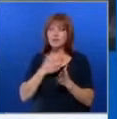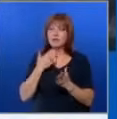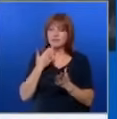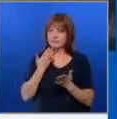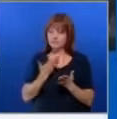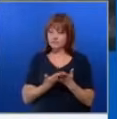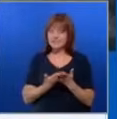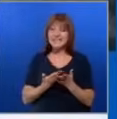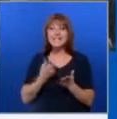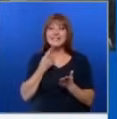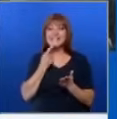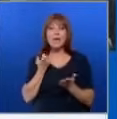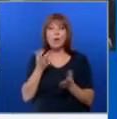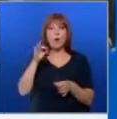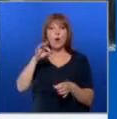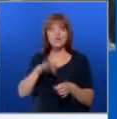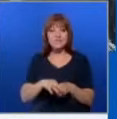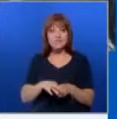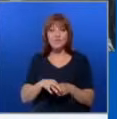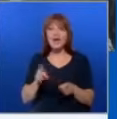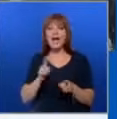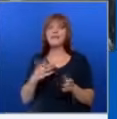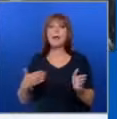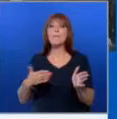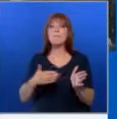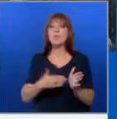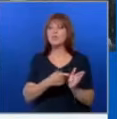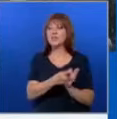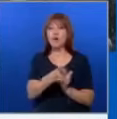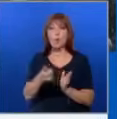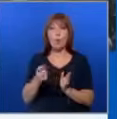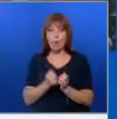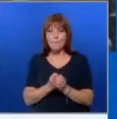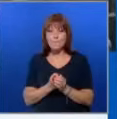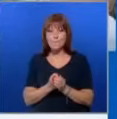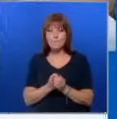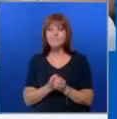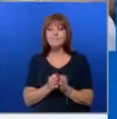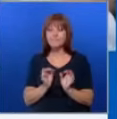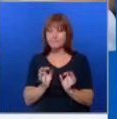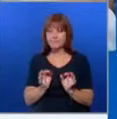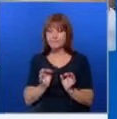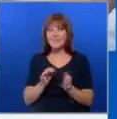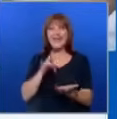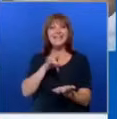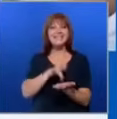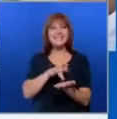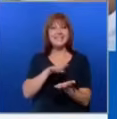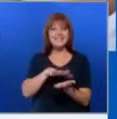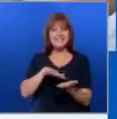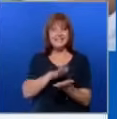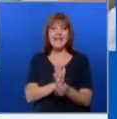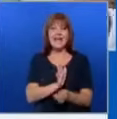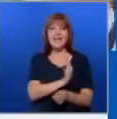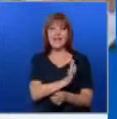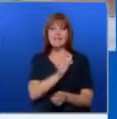гласуват, но не и за кого, и това ясно личи в силно фрагментирания парламент. Наистина центристите и левите